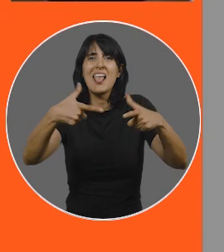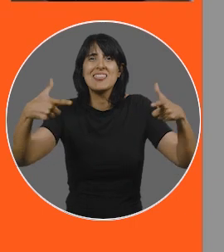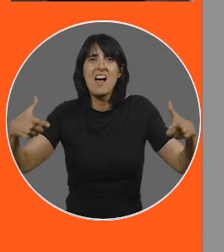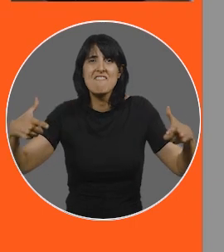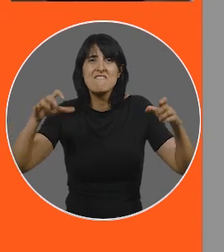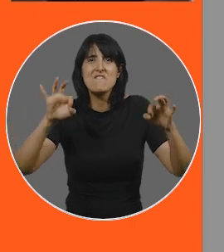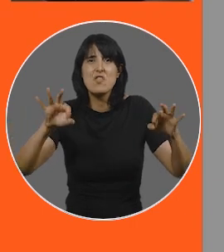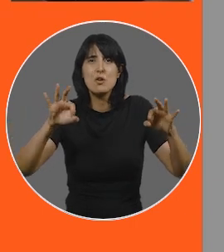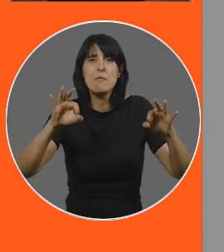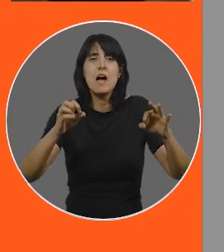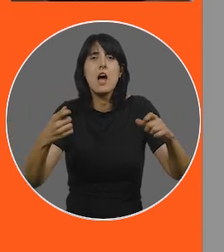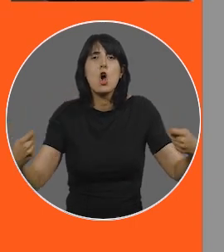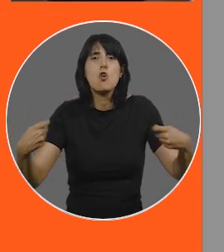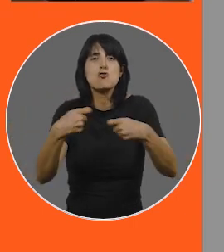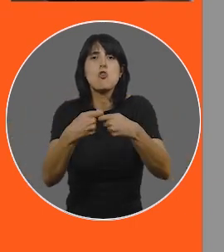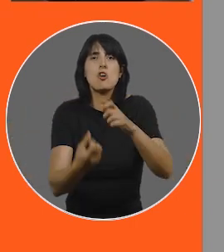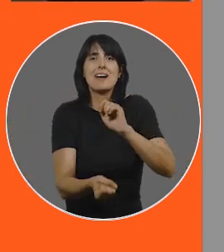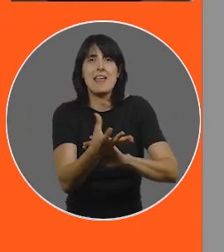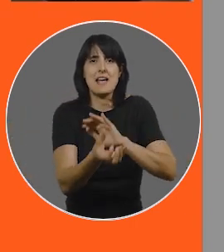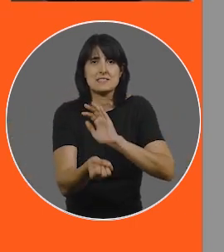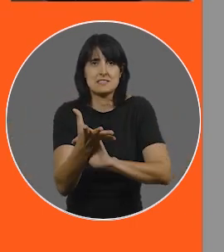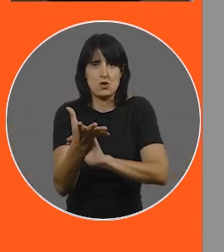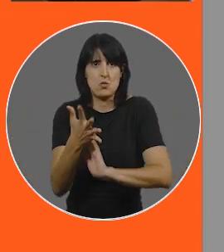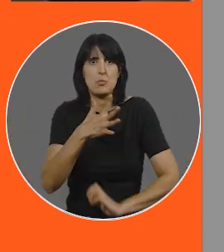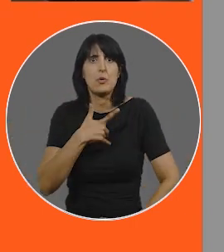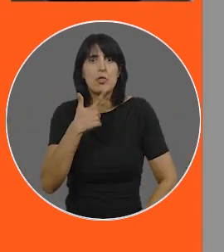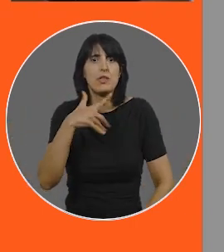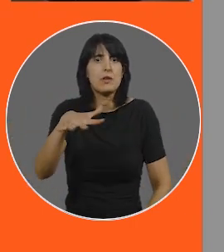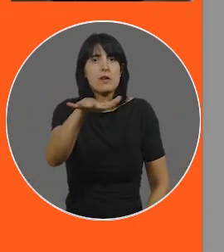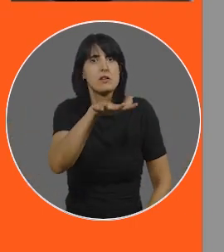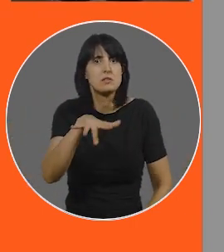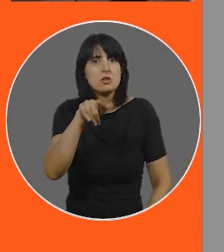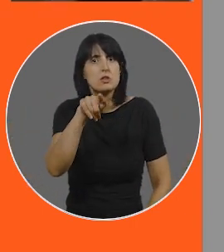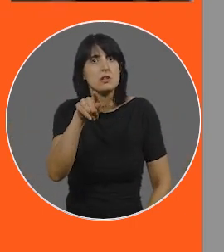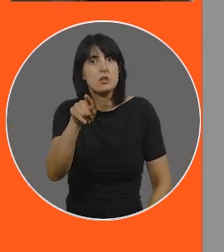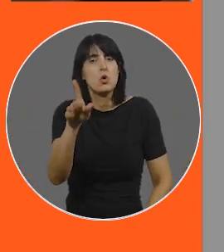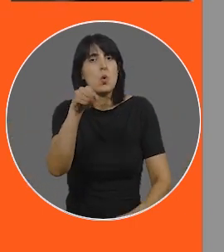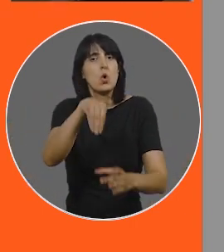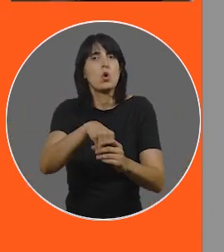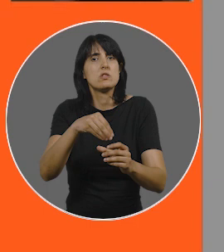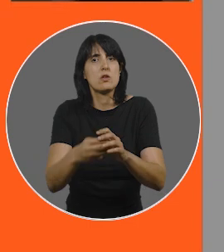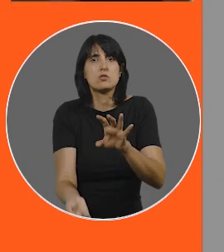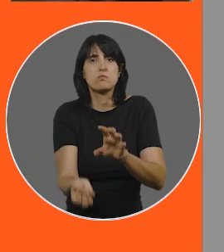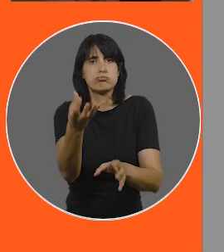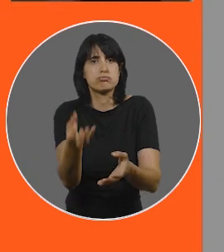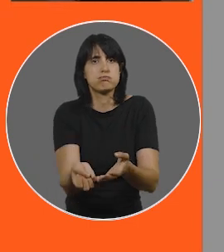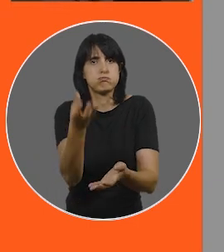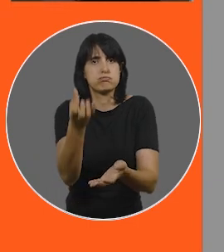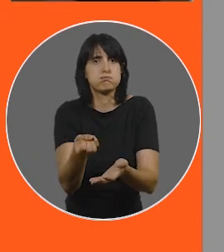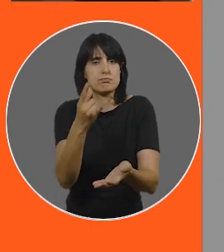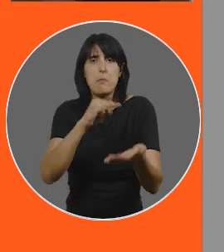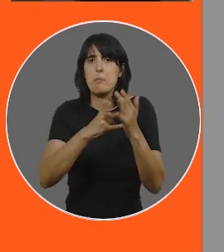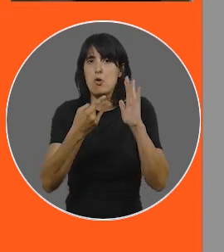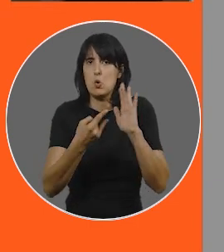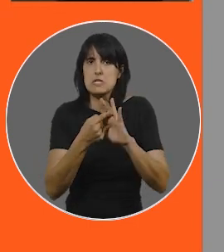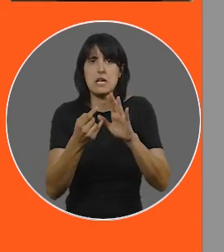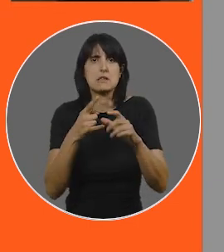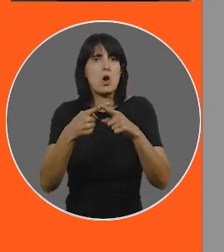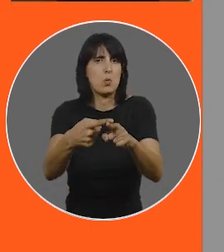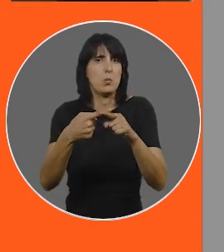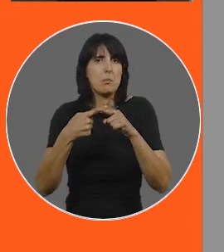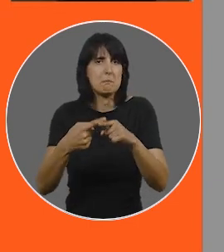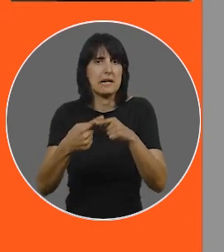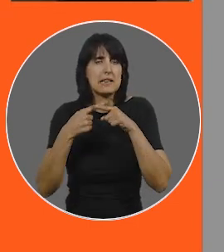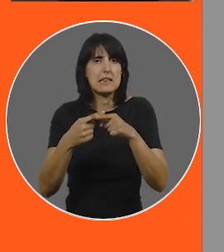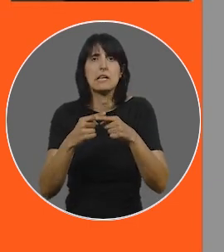una plataforma de cocreació, és a dir, un entorn on tu pots pujar continguts, pots fer projectes, els